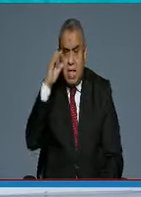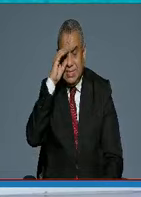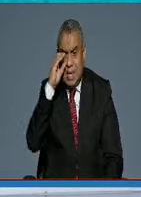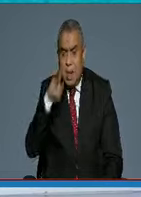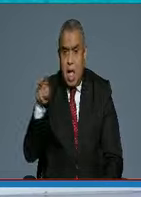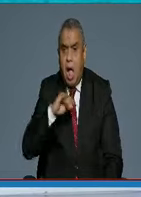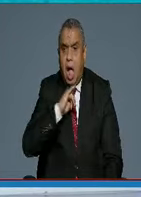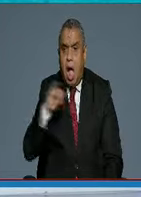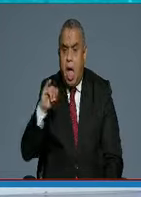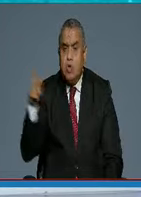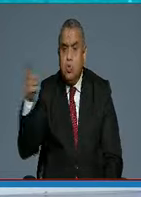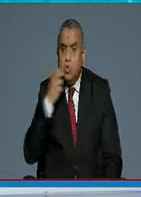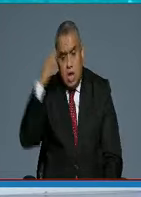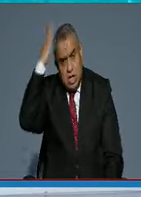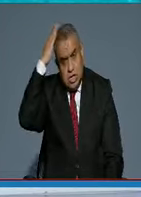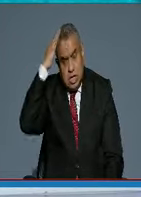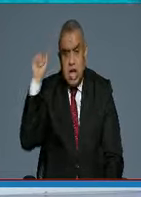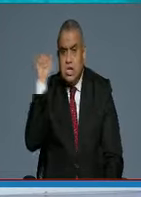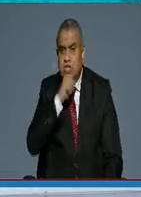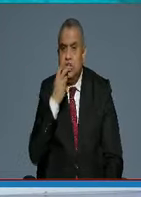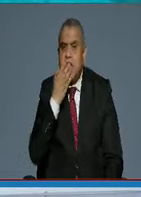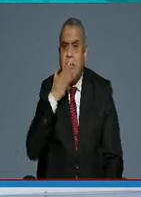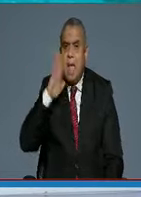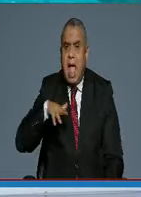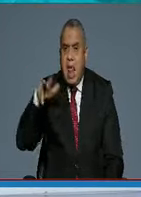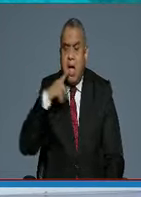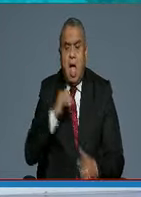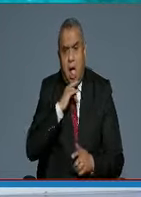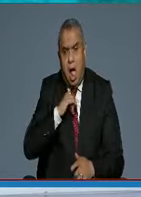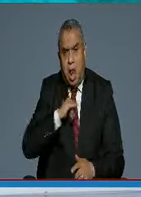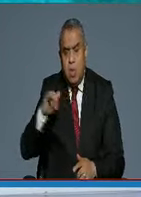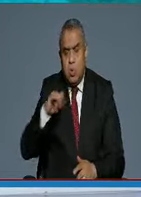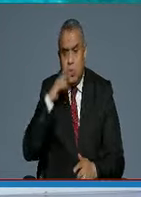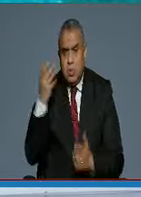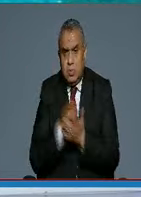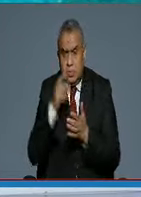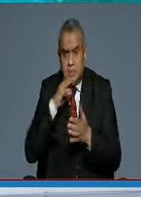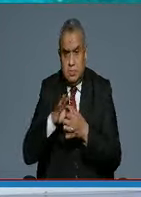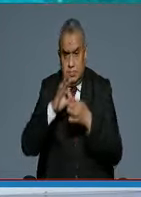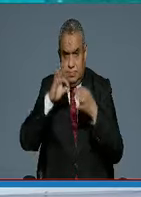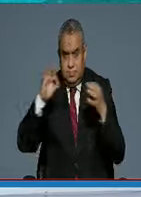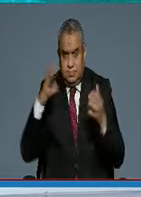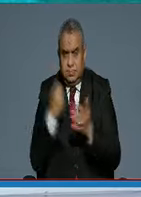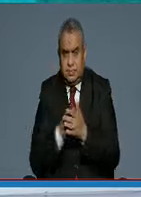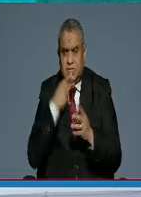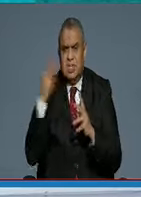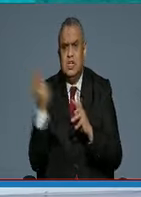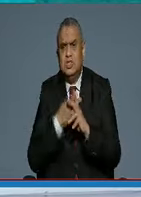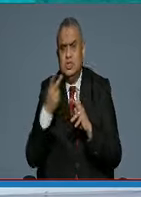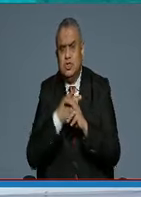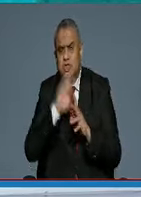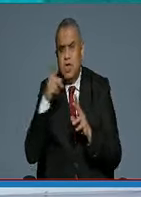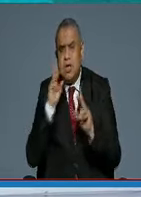بنقول نفس الكلمتين ارجوك سيطر على انفعالاتك وبمناسبه انا هقول الكلمتين دول وهيطلع لي ناس يقولوا لي طب